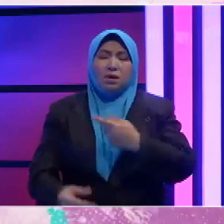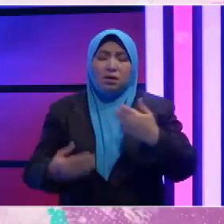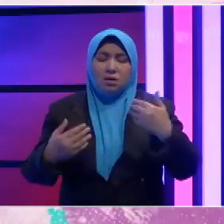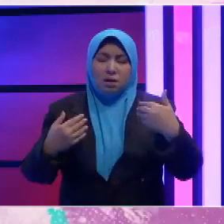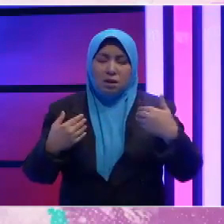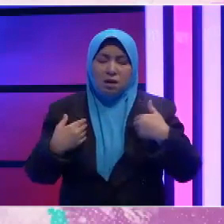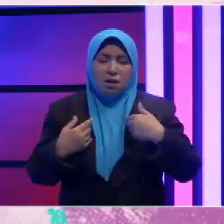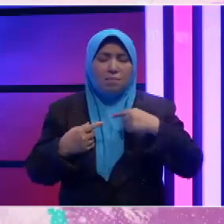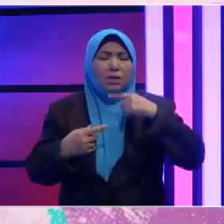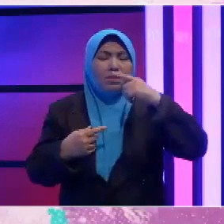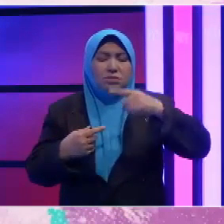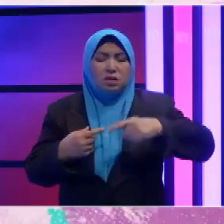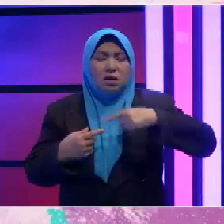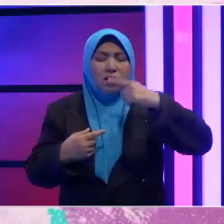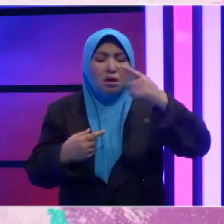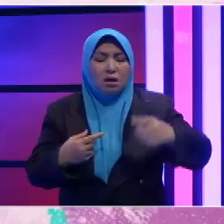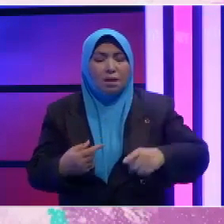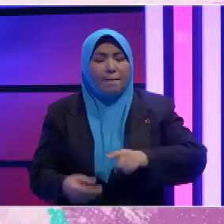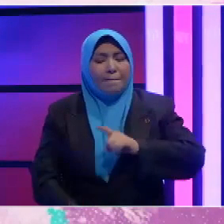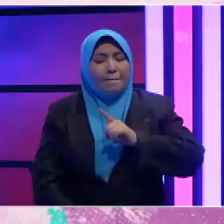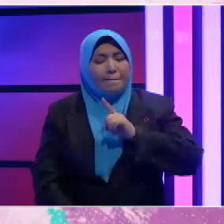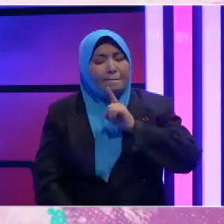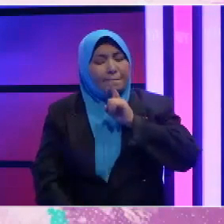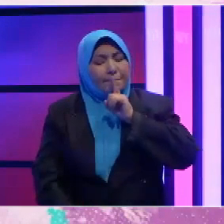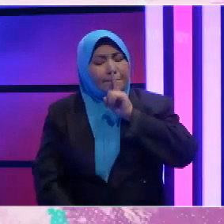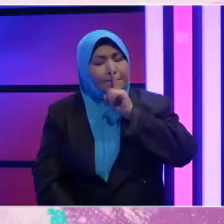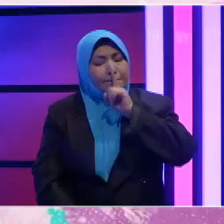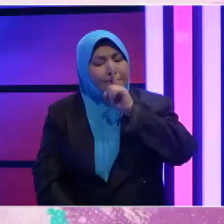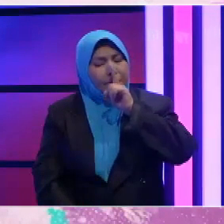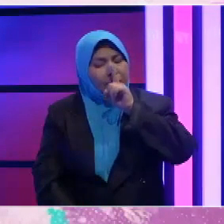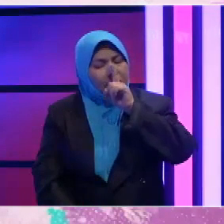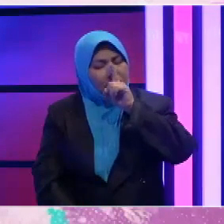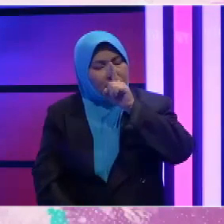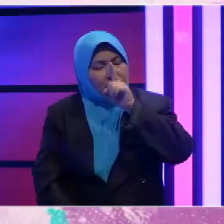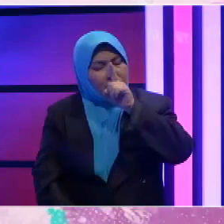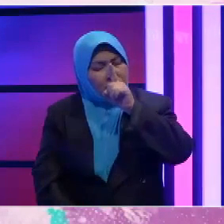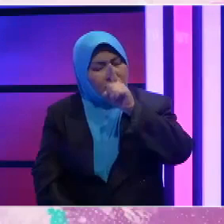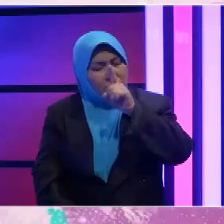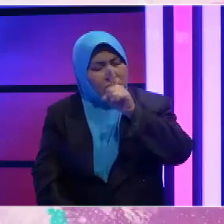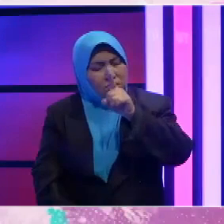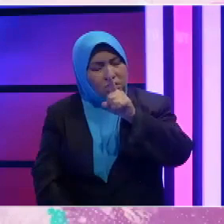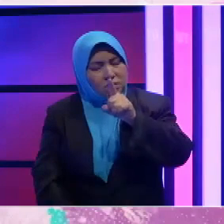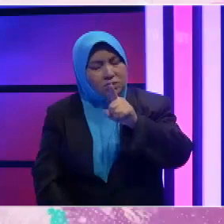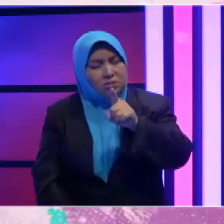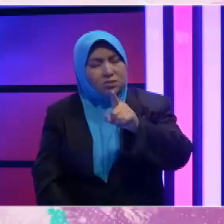ما شهدنا مهلك أهله